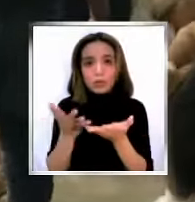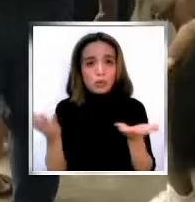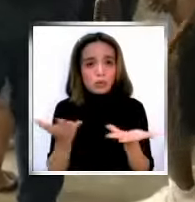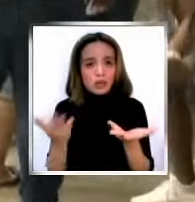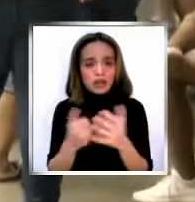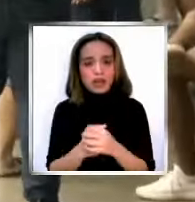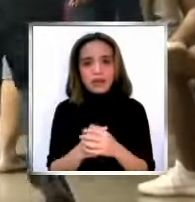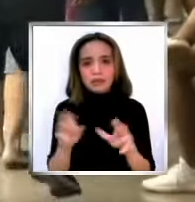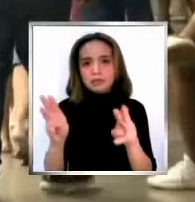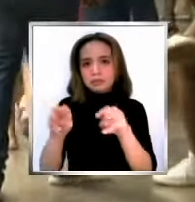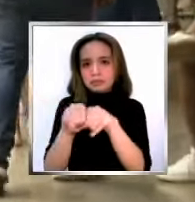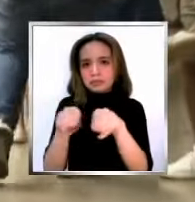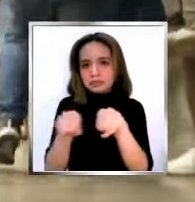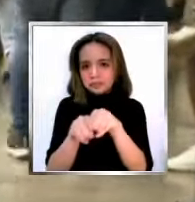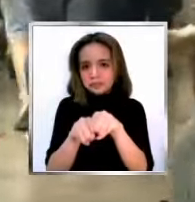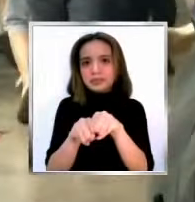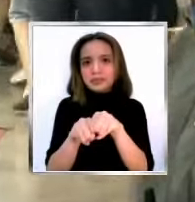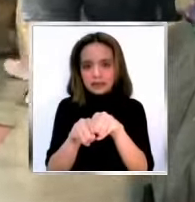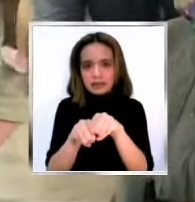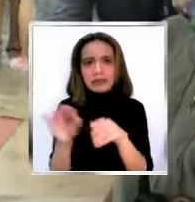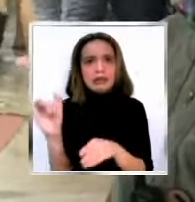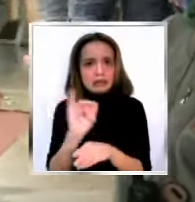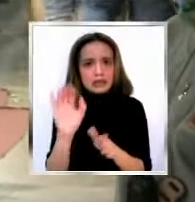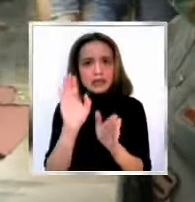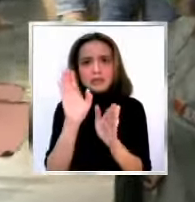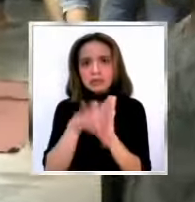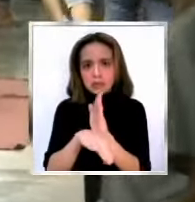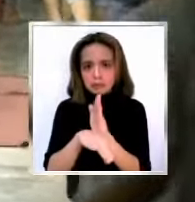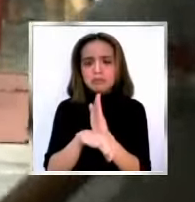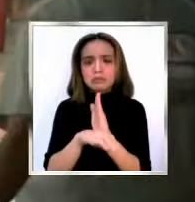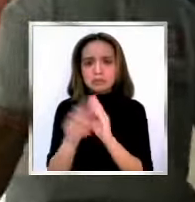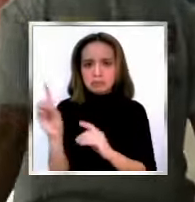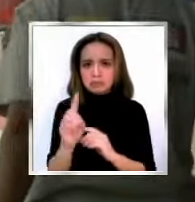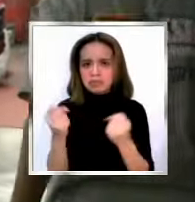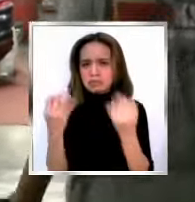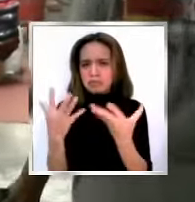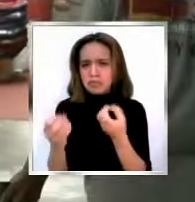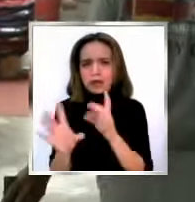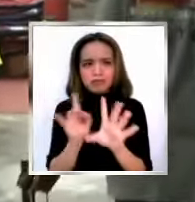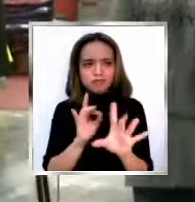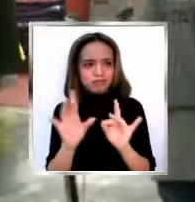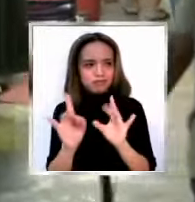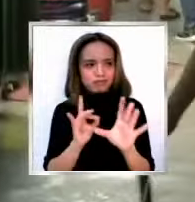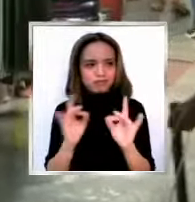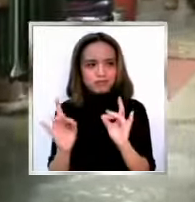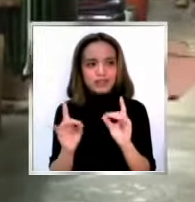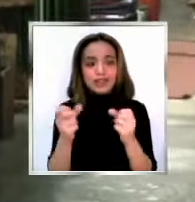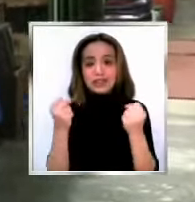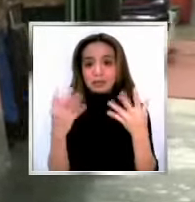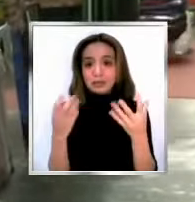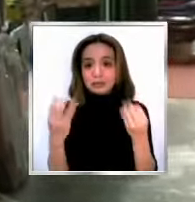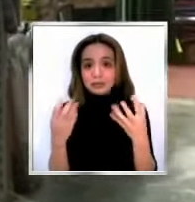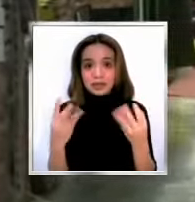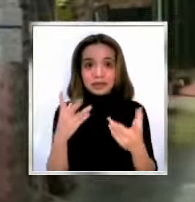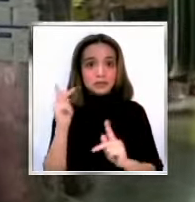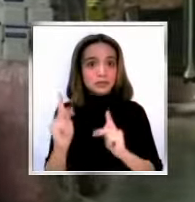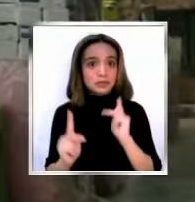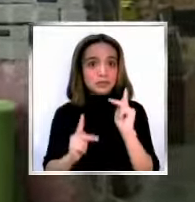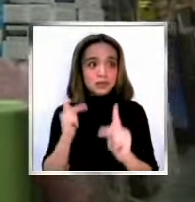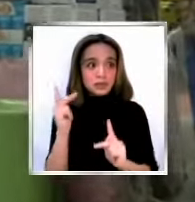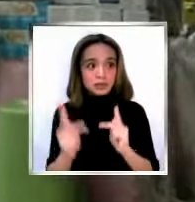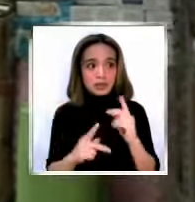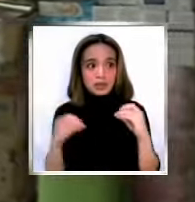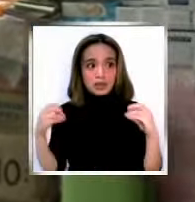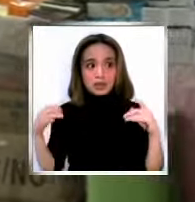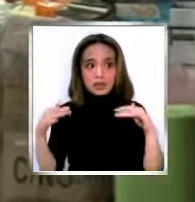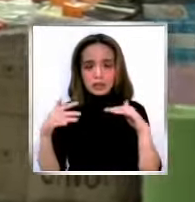Marikina. Presyong divisorya na, marami pang pagpipilian. Kasabay ng pagdami ng mga mamimili, ang